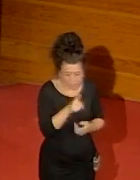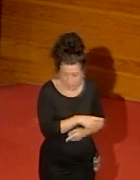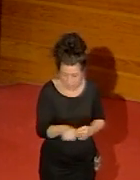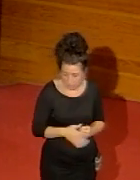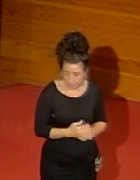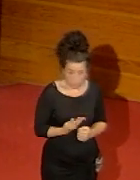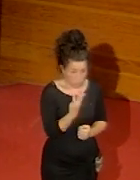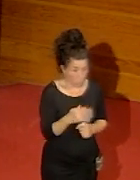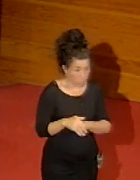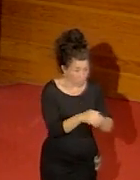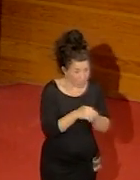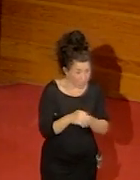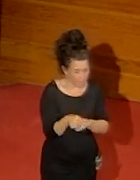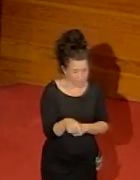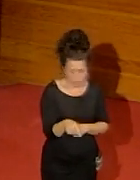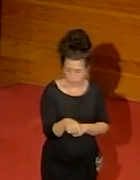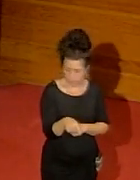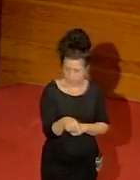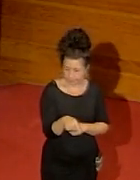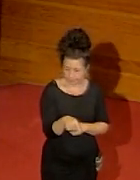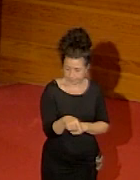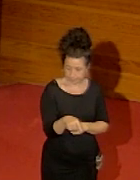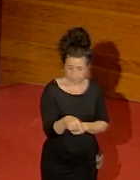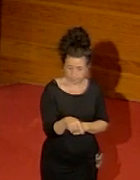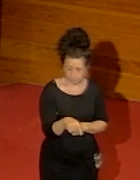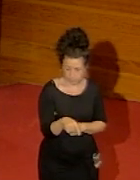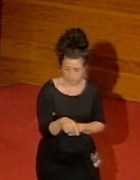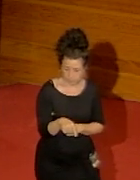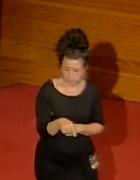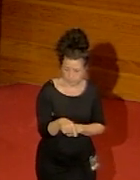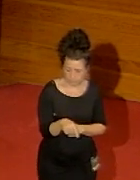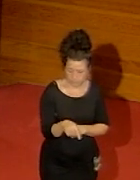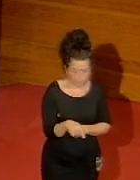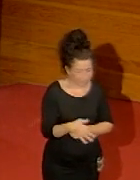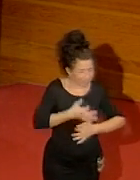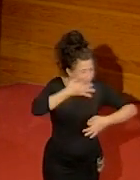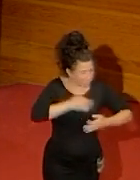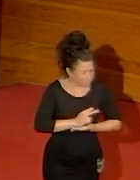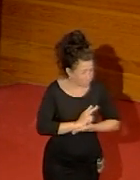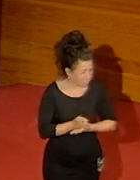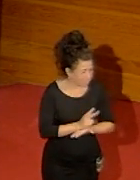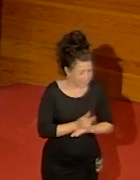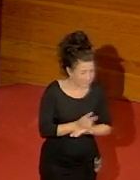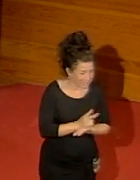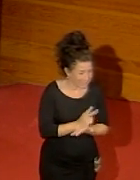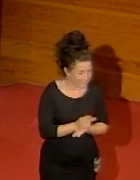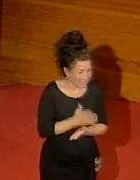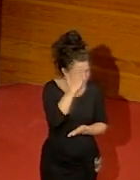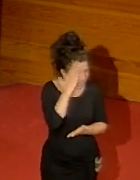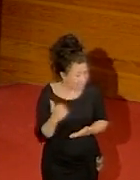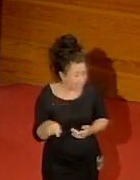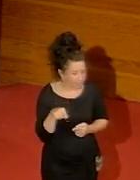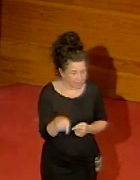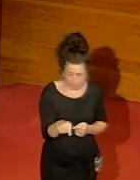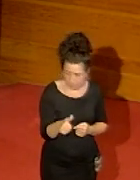Michotu, Livia, Liviatu, Itali. Benetako amez gaiztoa bizi izan dute Libian. Berari erreketak